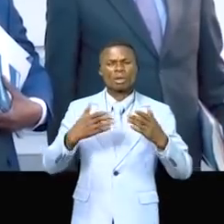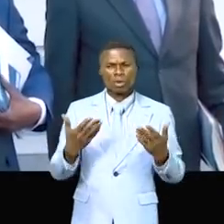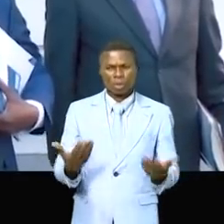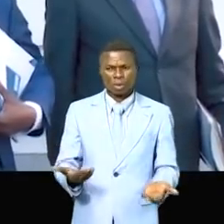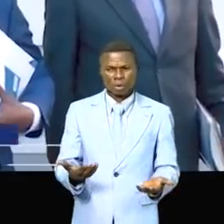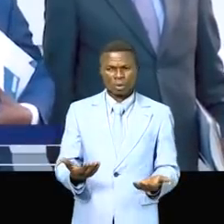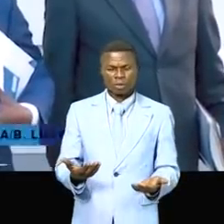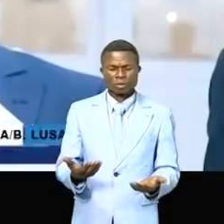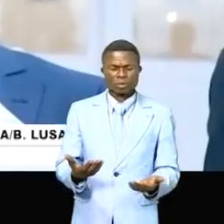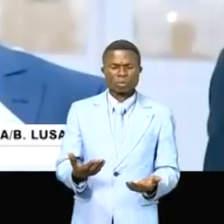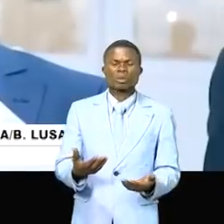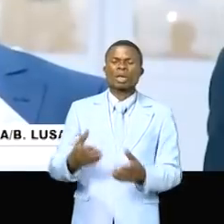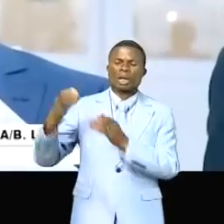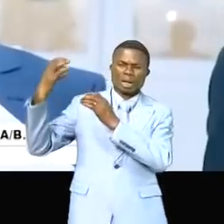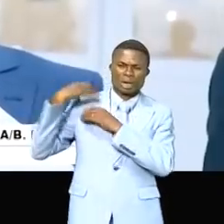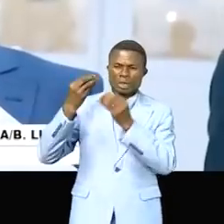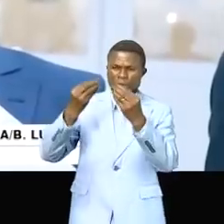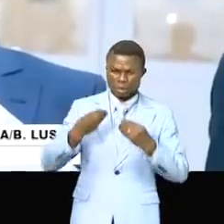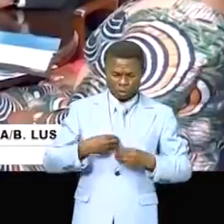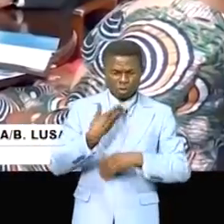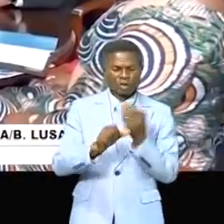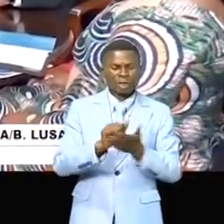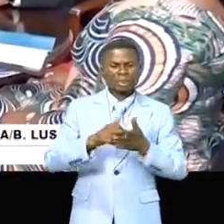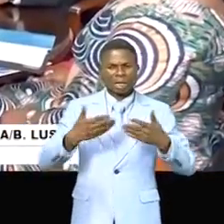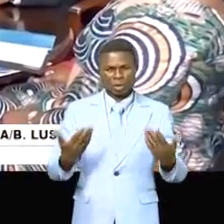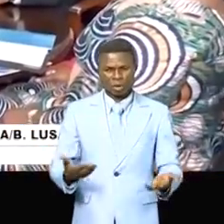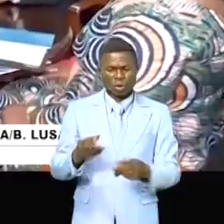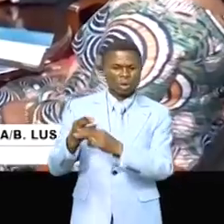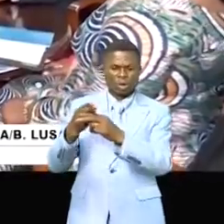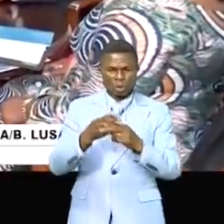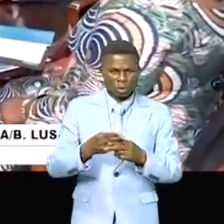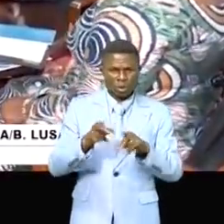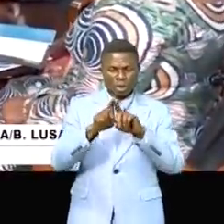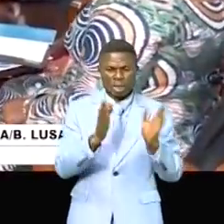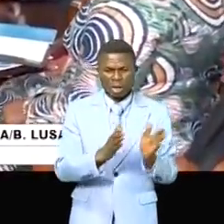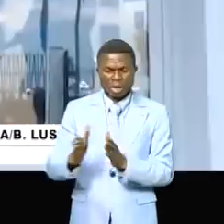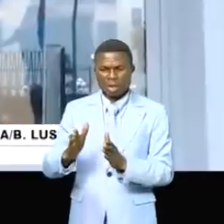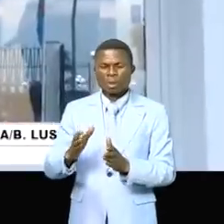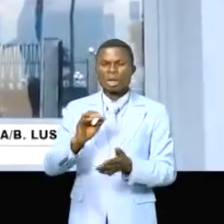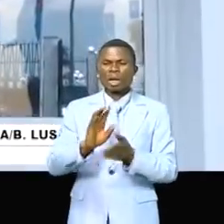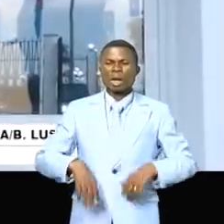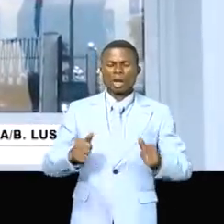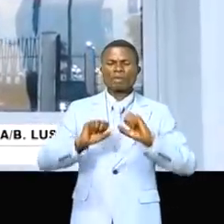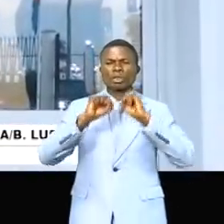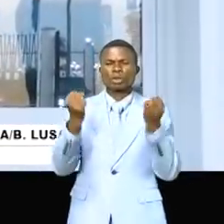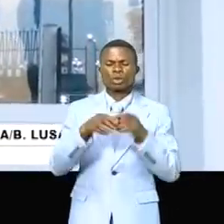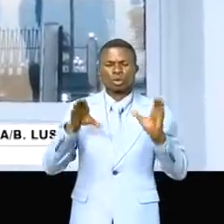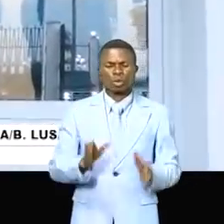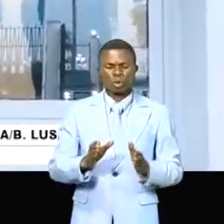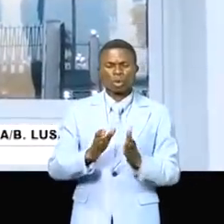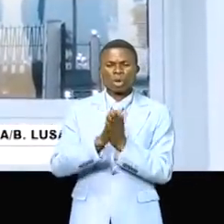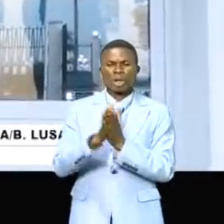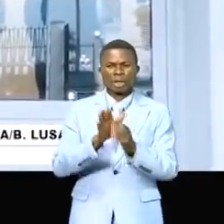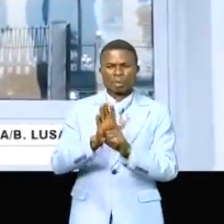le devoir qui nous revient devra être fait. La sécurité et l'amélioration du social des Congolais préoccupent au plus haut